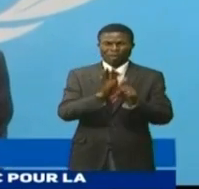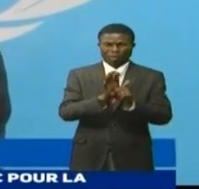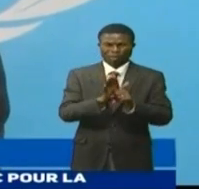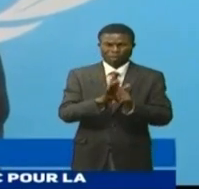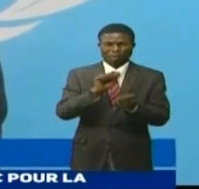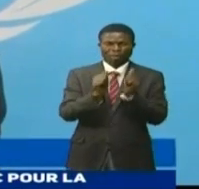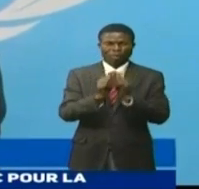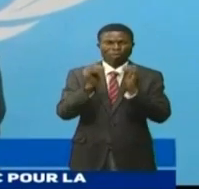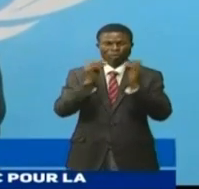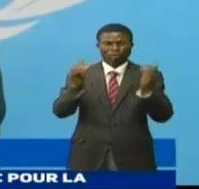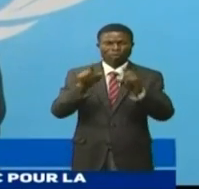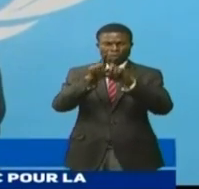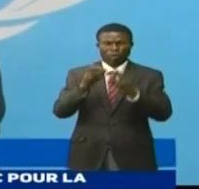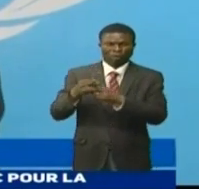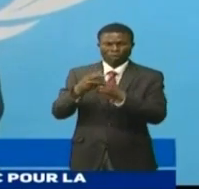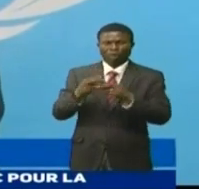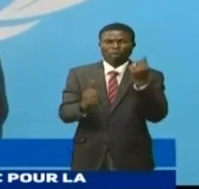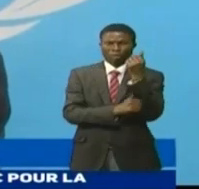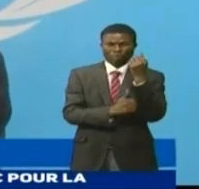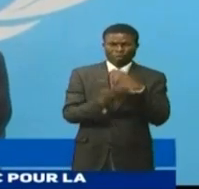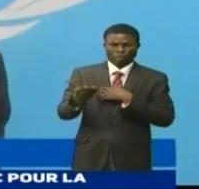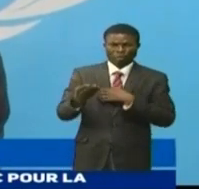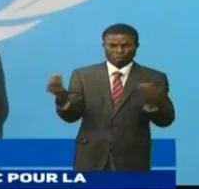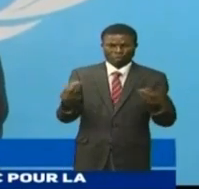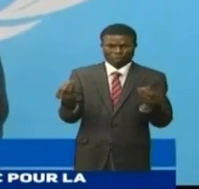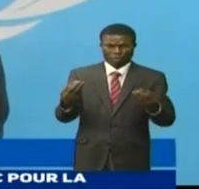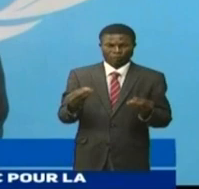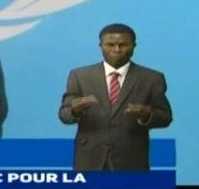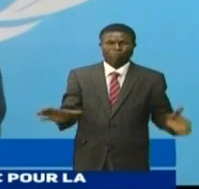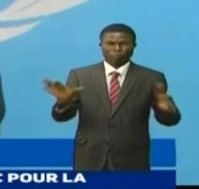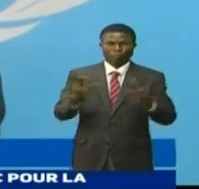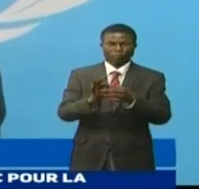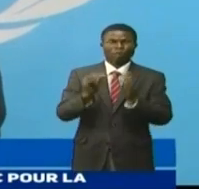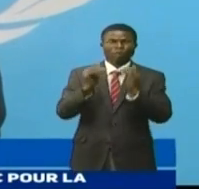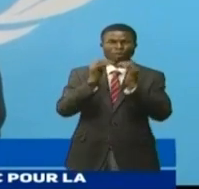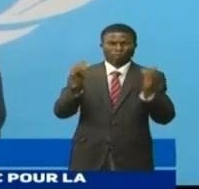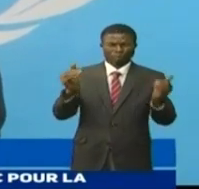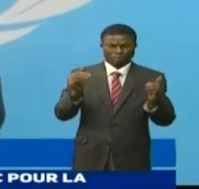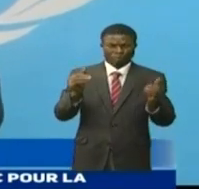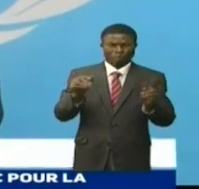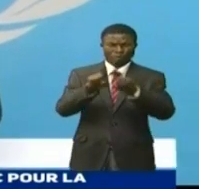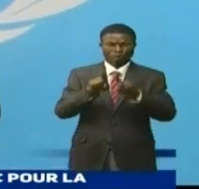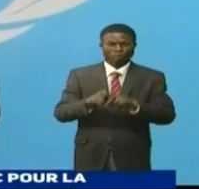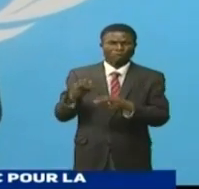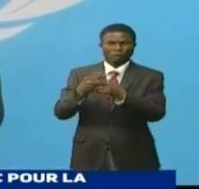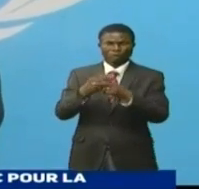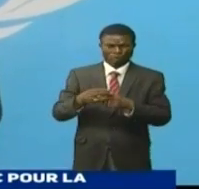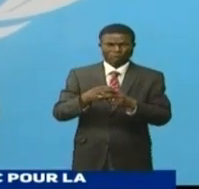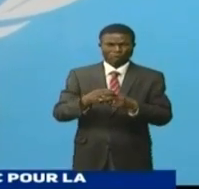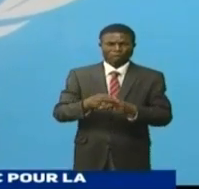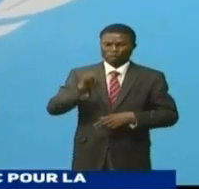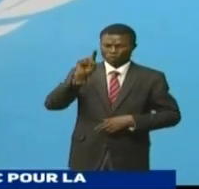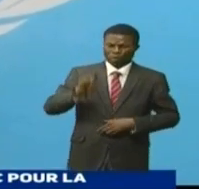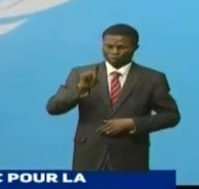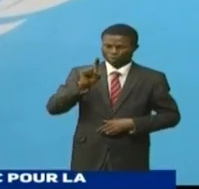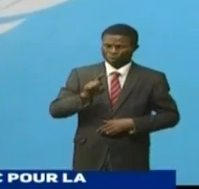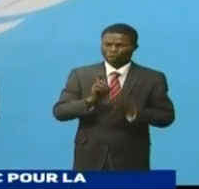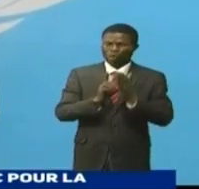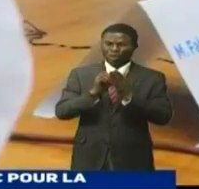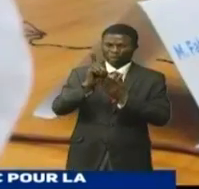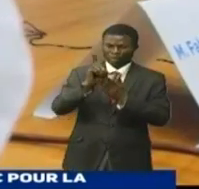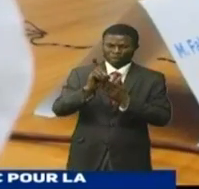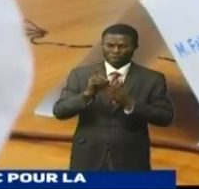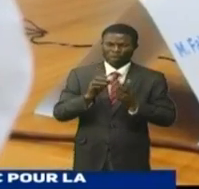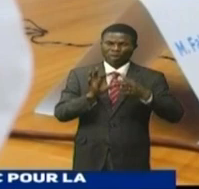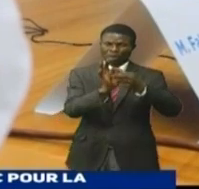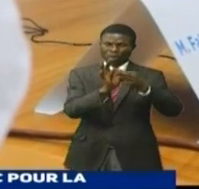de la paix et de la sécurité humaine c'est pourquoi la consolidation de la paix et de la sécurité est l'un des piliers de la